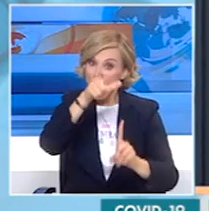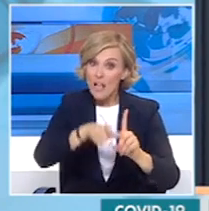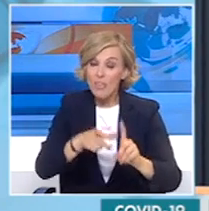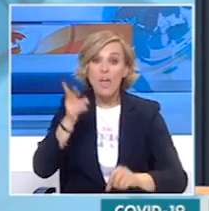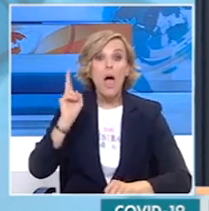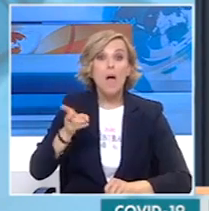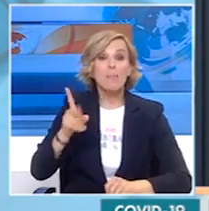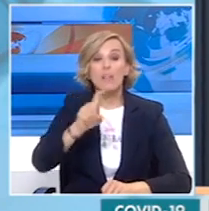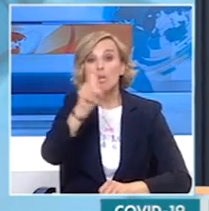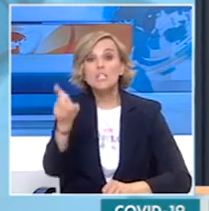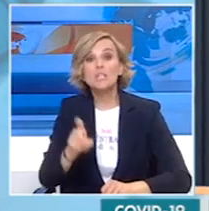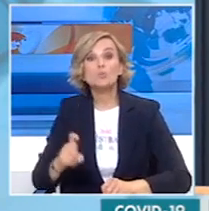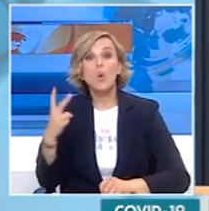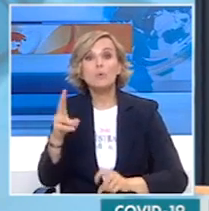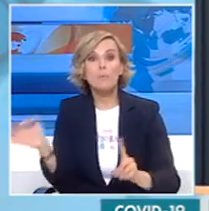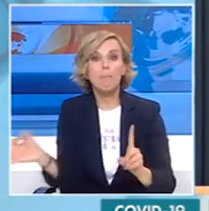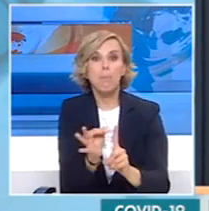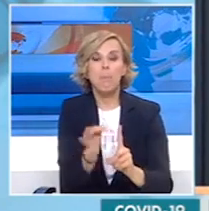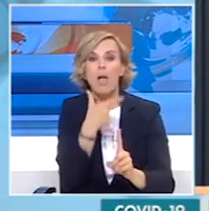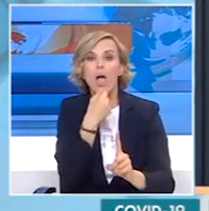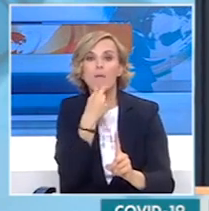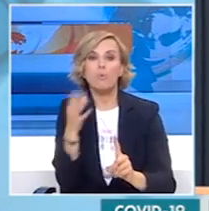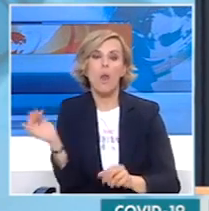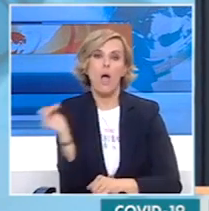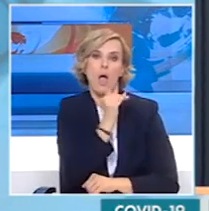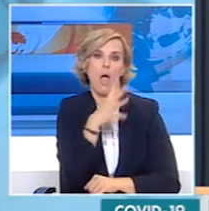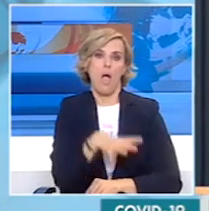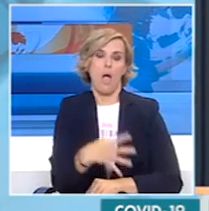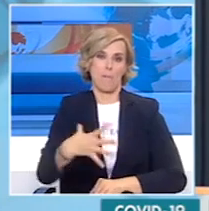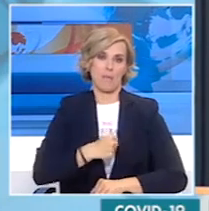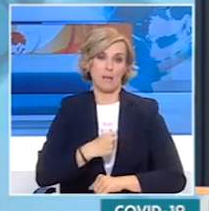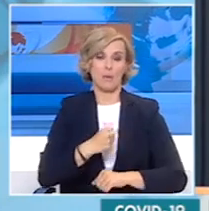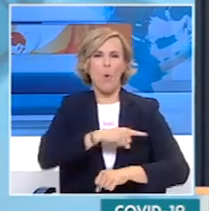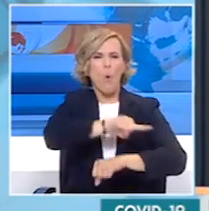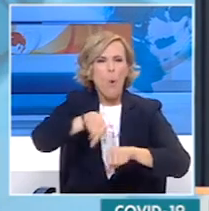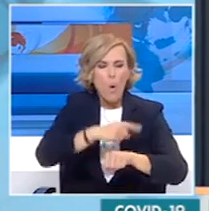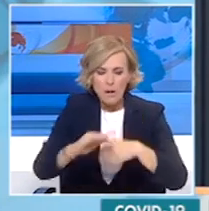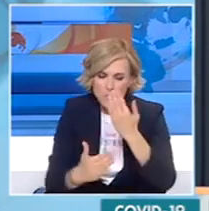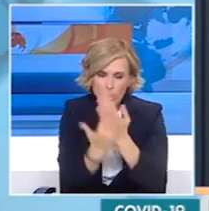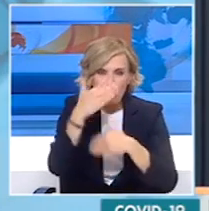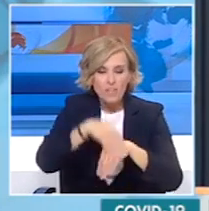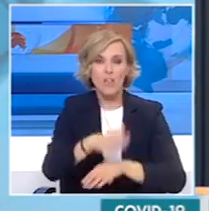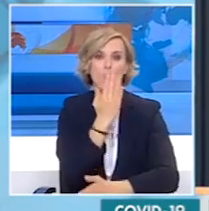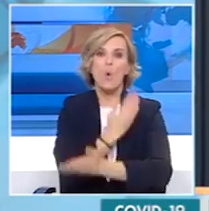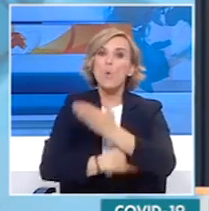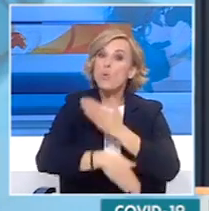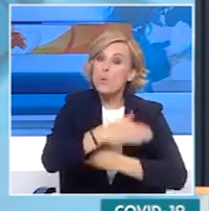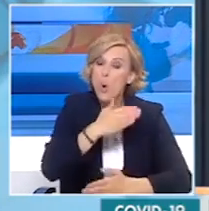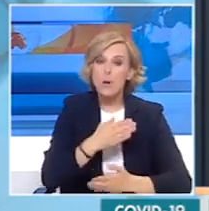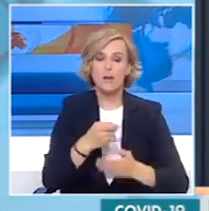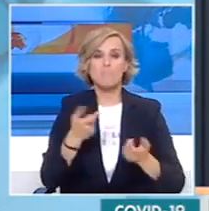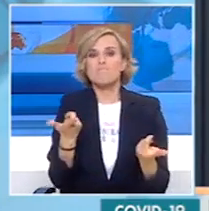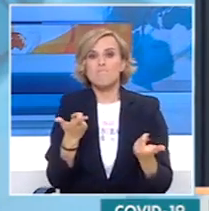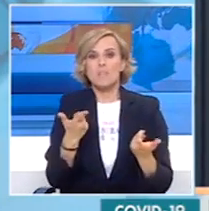σε άλλα πλην του νέου ιού παθογόνα, μικρόβια και ιούς. Αντιμετωπίζουν μεγάλα ωράρια εργασίας, κόπωση, επαγγελματικό